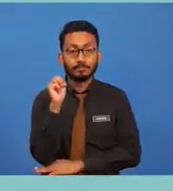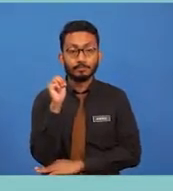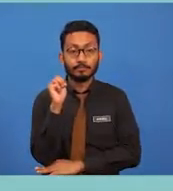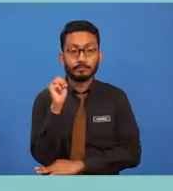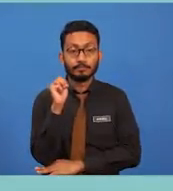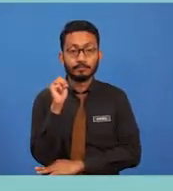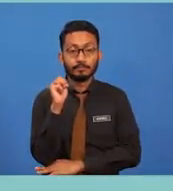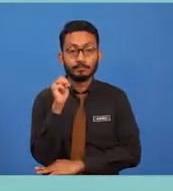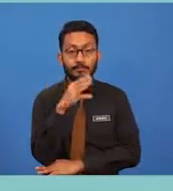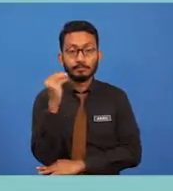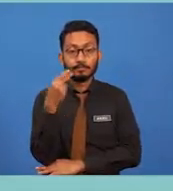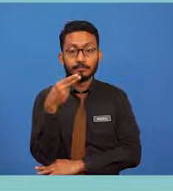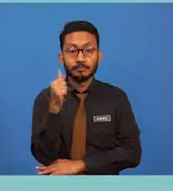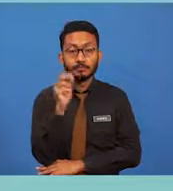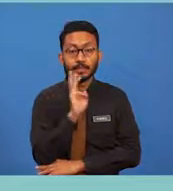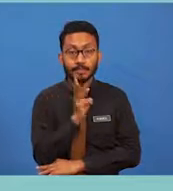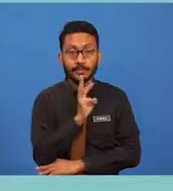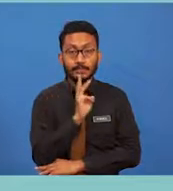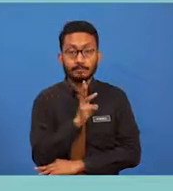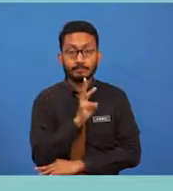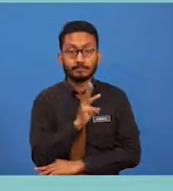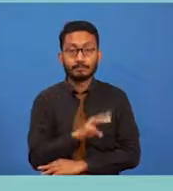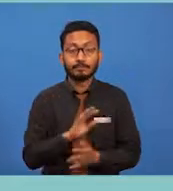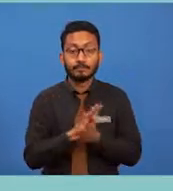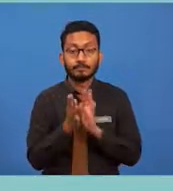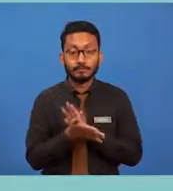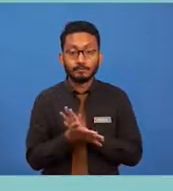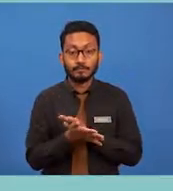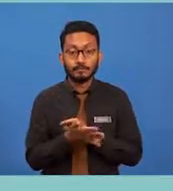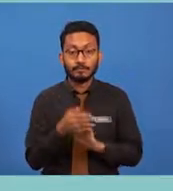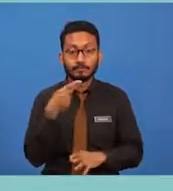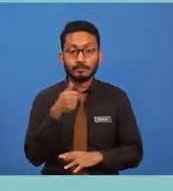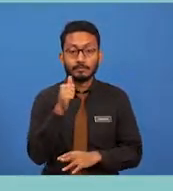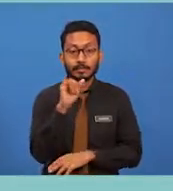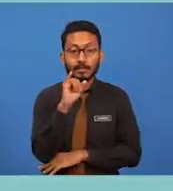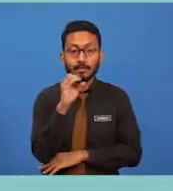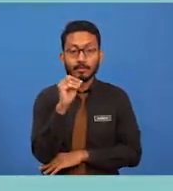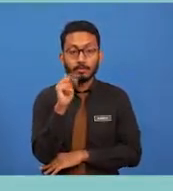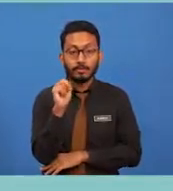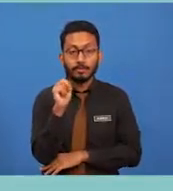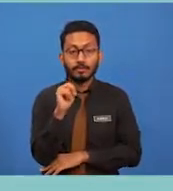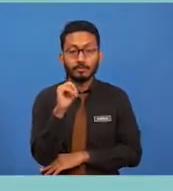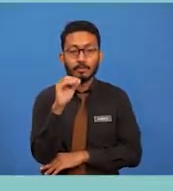terhasil. Berikut adalah persamaan kimia dari tindak balas tersebut.